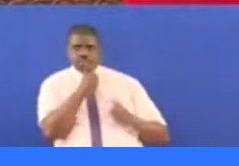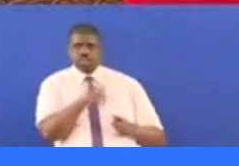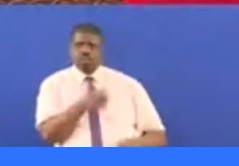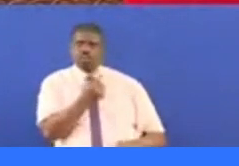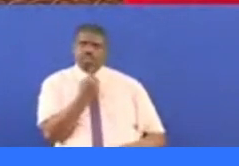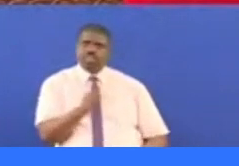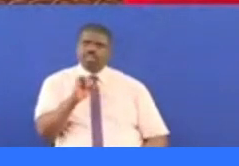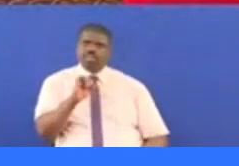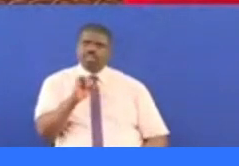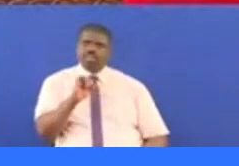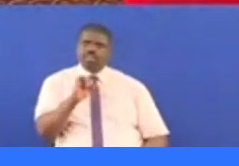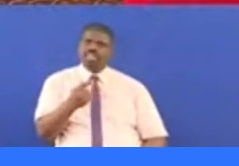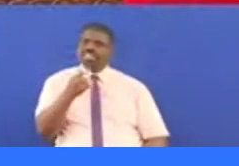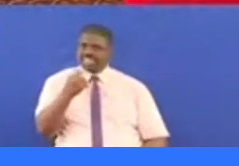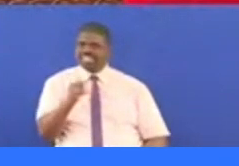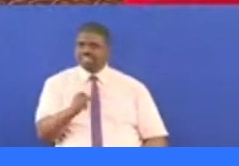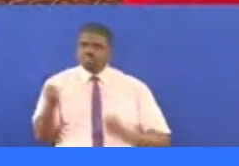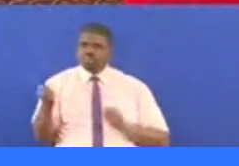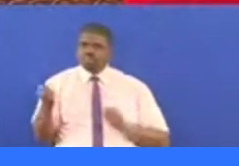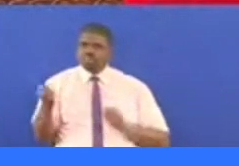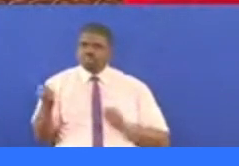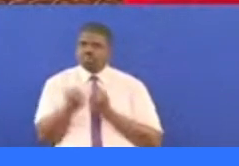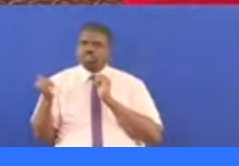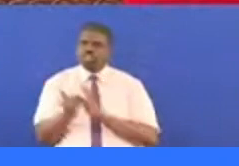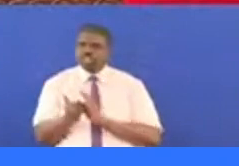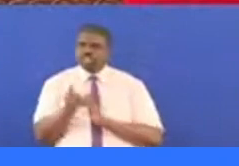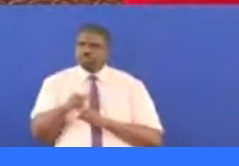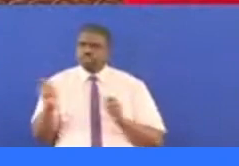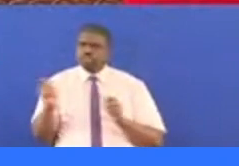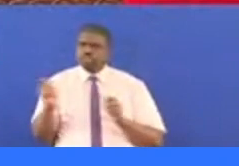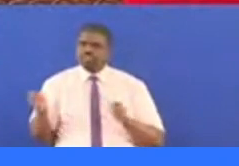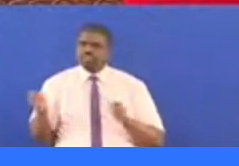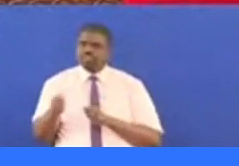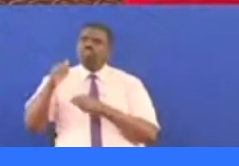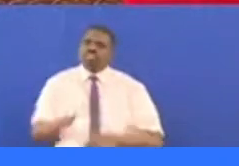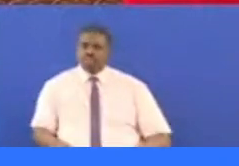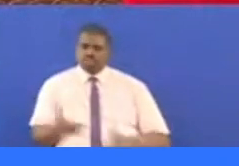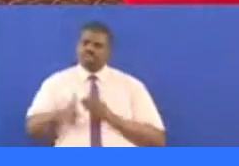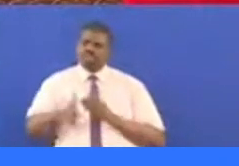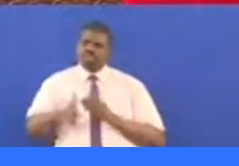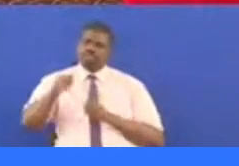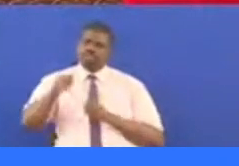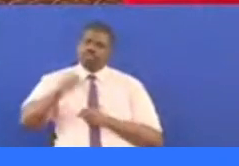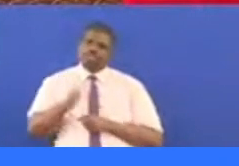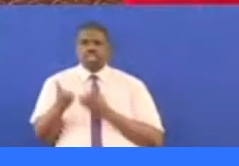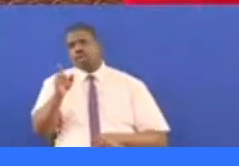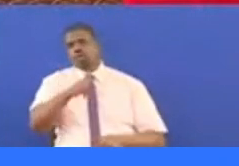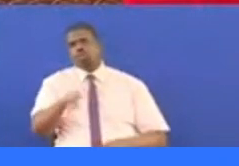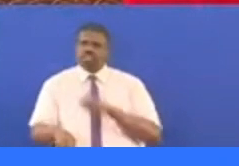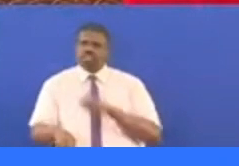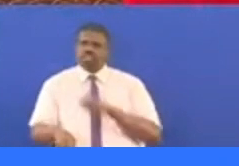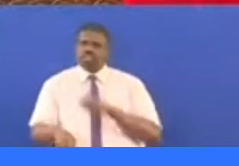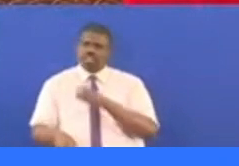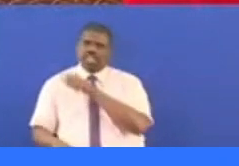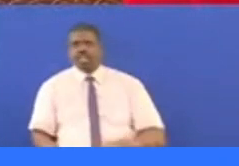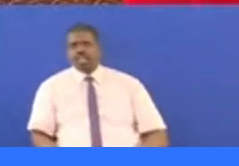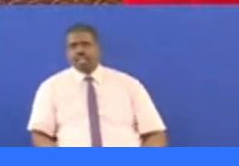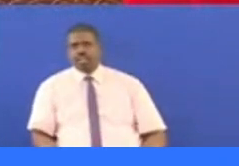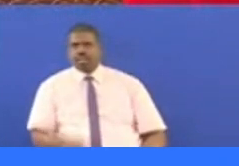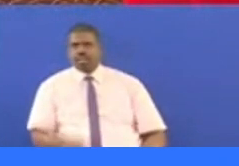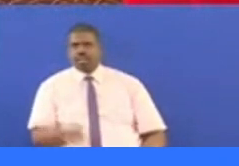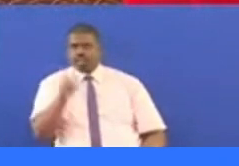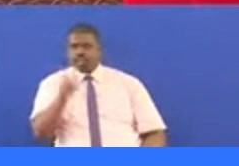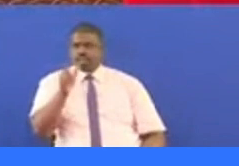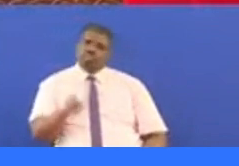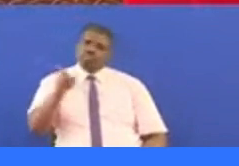Itigi walitunga sheria watu wasifuge mifugo mingi, kwa sababu mifugo iko mingi, labda ndio maana wakakosea. Lakini mtu yule ambaye anafuga